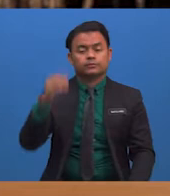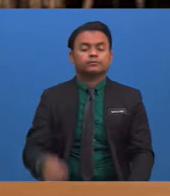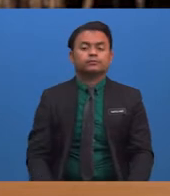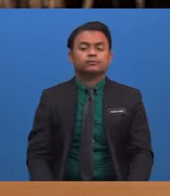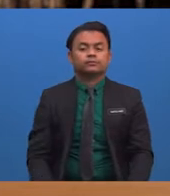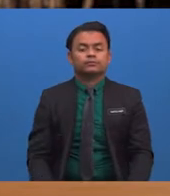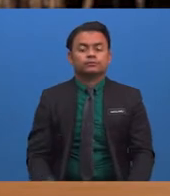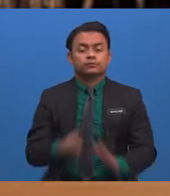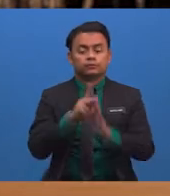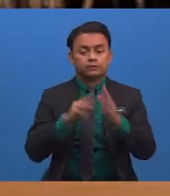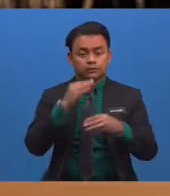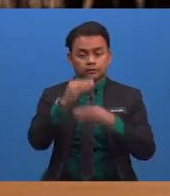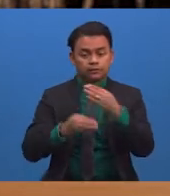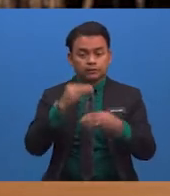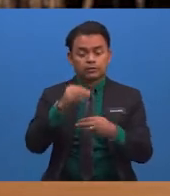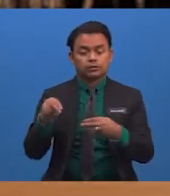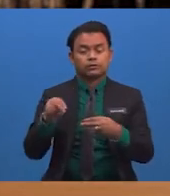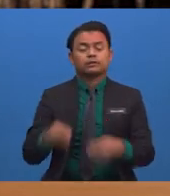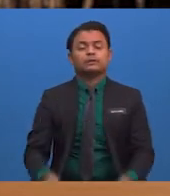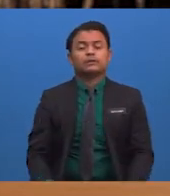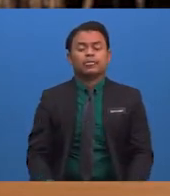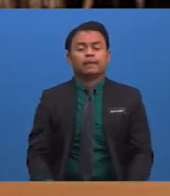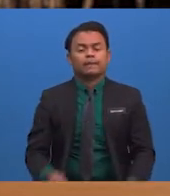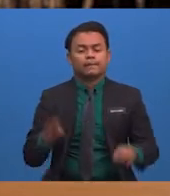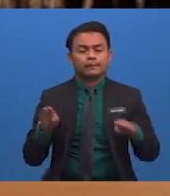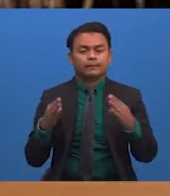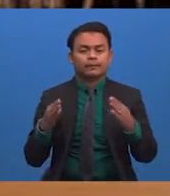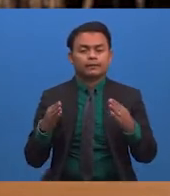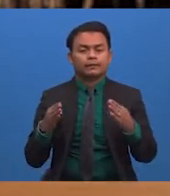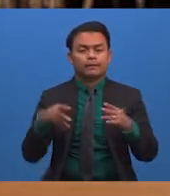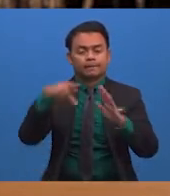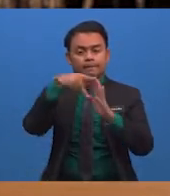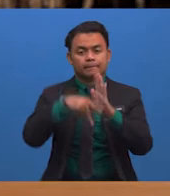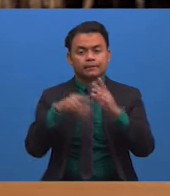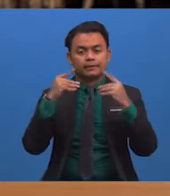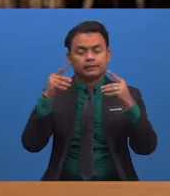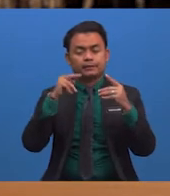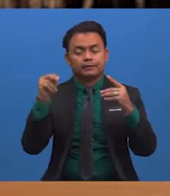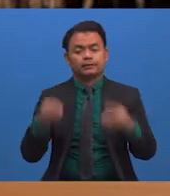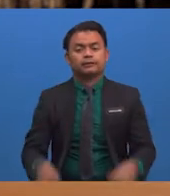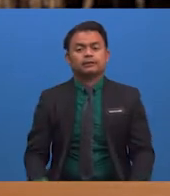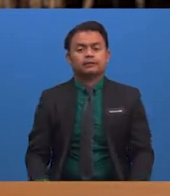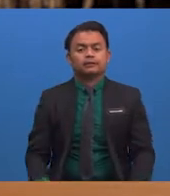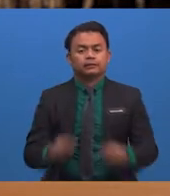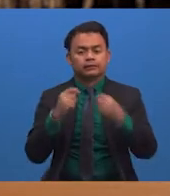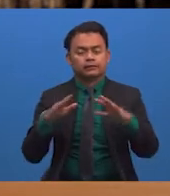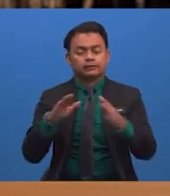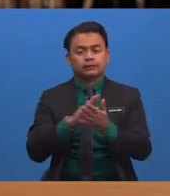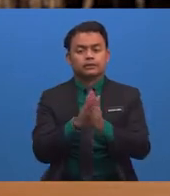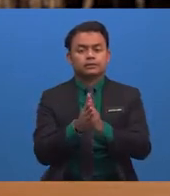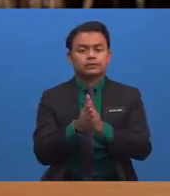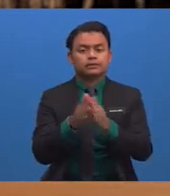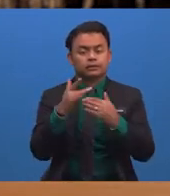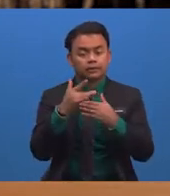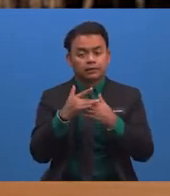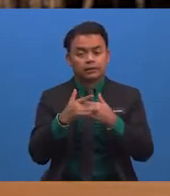Kemajuan bidang pendidikan yang dicapai pada zaman Abbasiyah telah menjadi asas kepada pencapaian